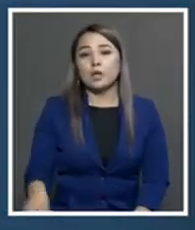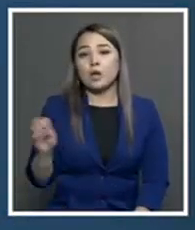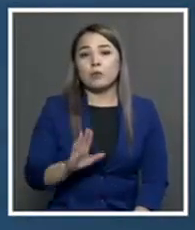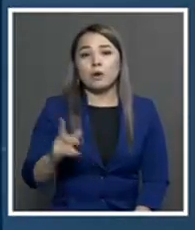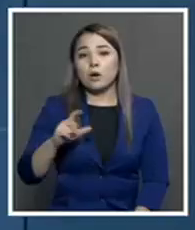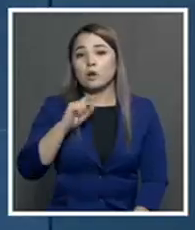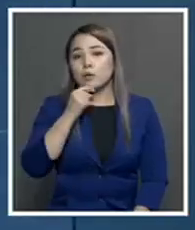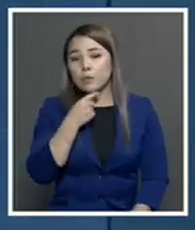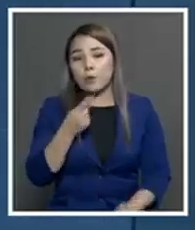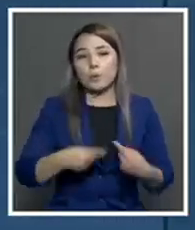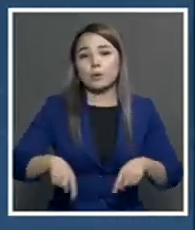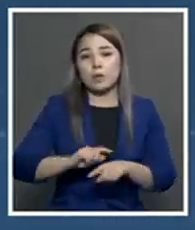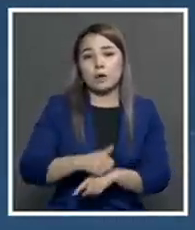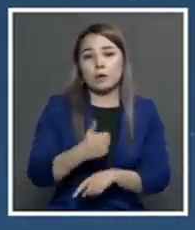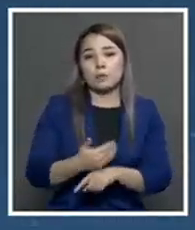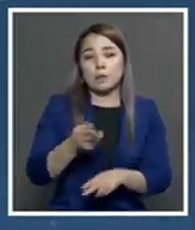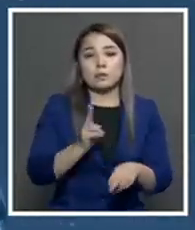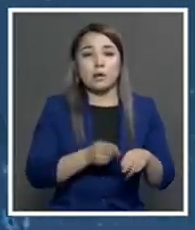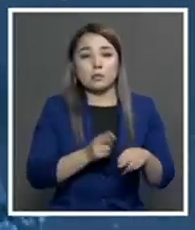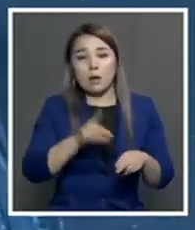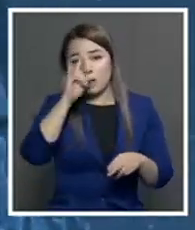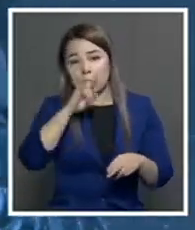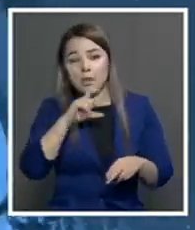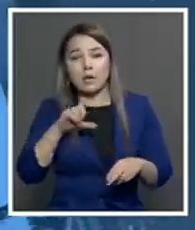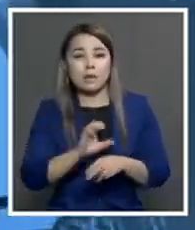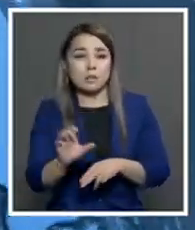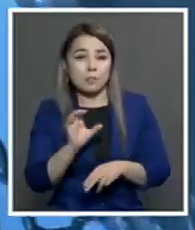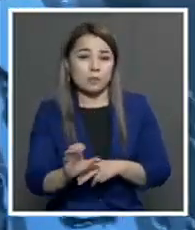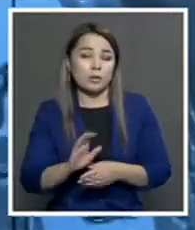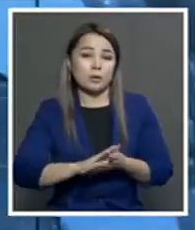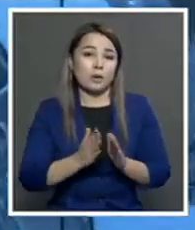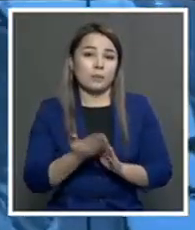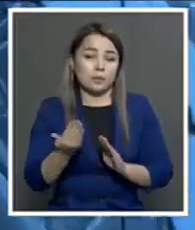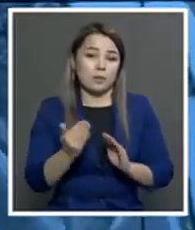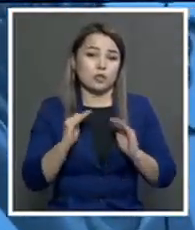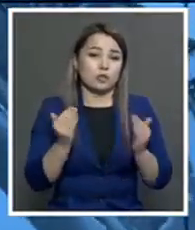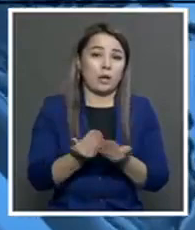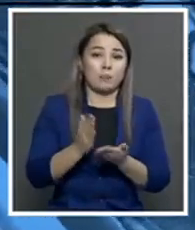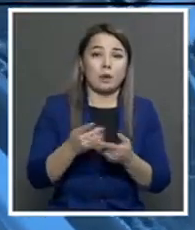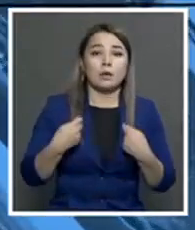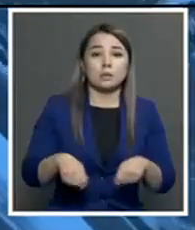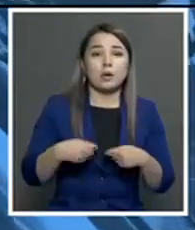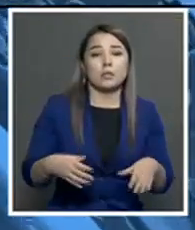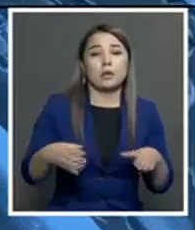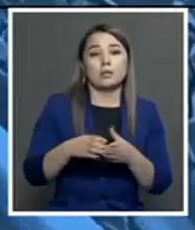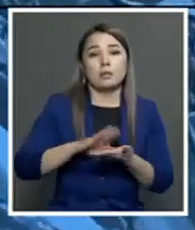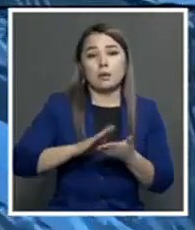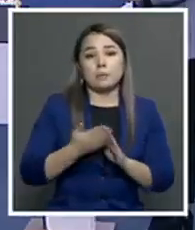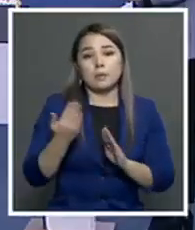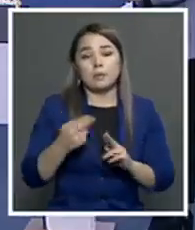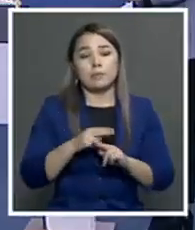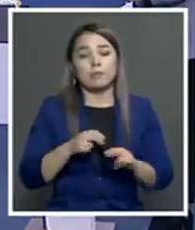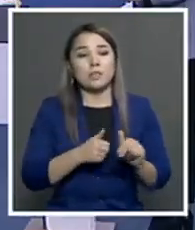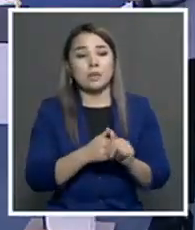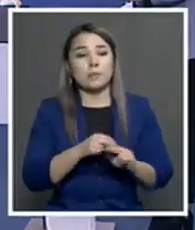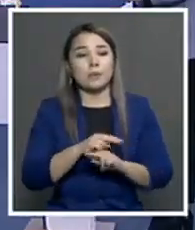Еуразиялық экономикалық одақтағы әкімшілік кедергілер Қазақстанның экспорттық әлеуетін шектеп отыр. Бұл туралы сауда және интеграция вице-министрі